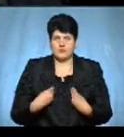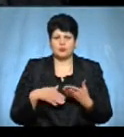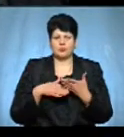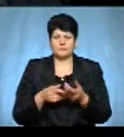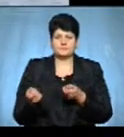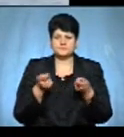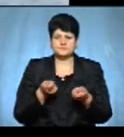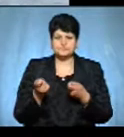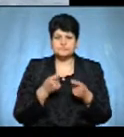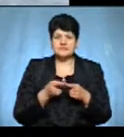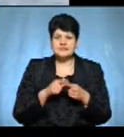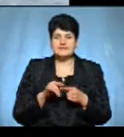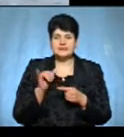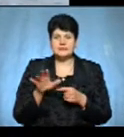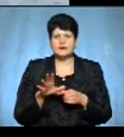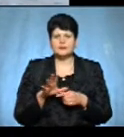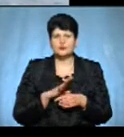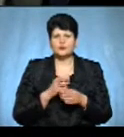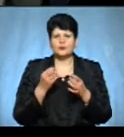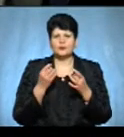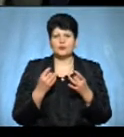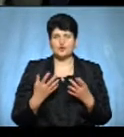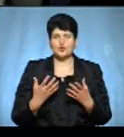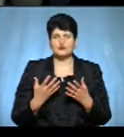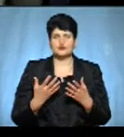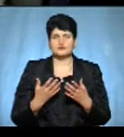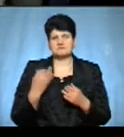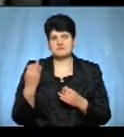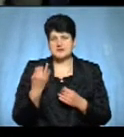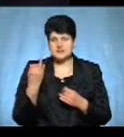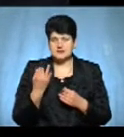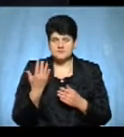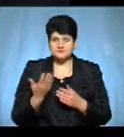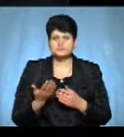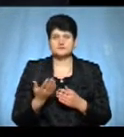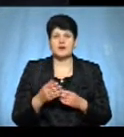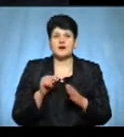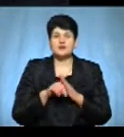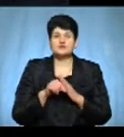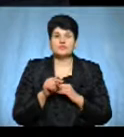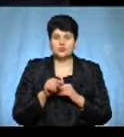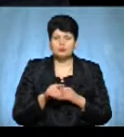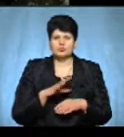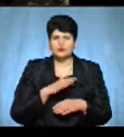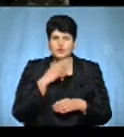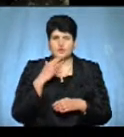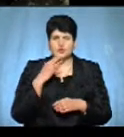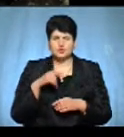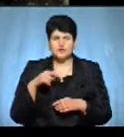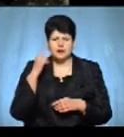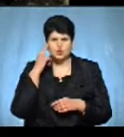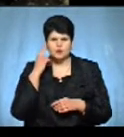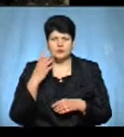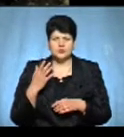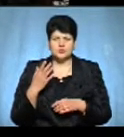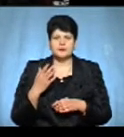Чим це для них було просто як спорт, при іншій цікавленість, але суть в тому, що, але було багато людей думаючих,